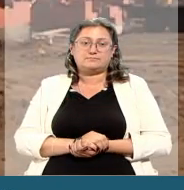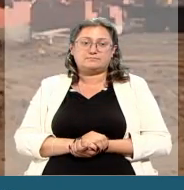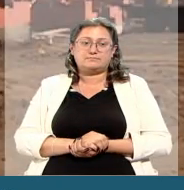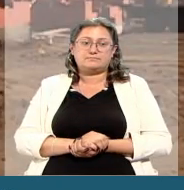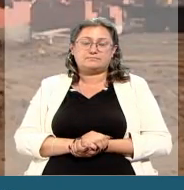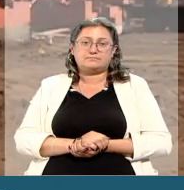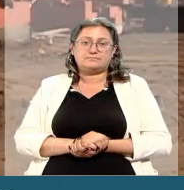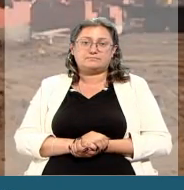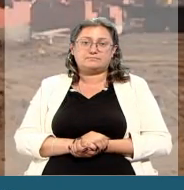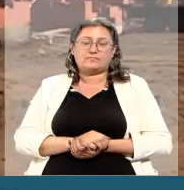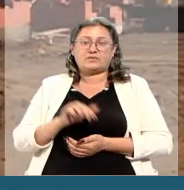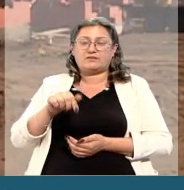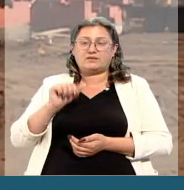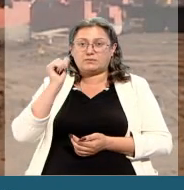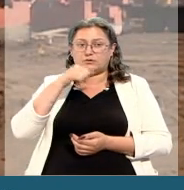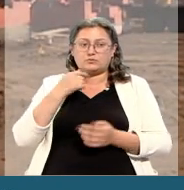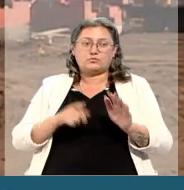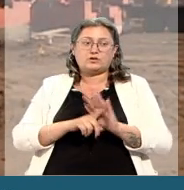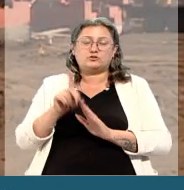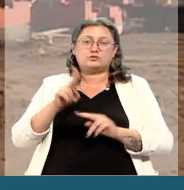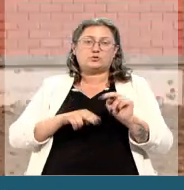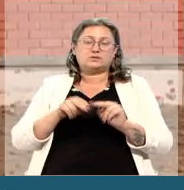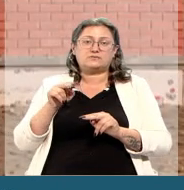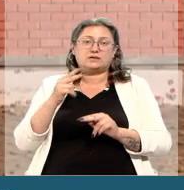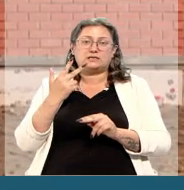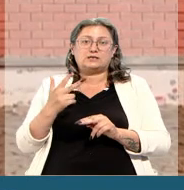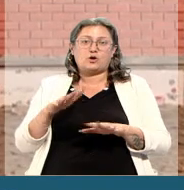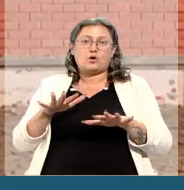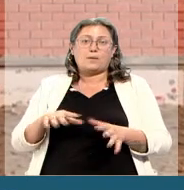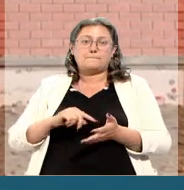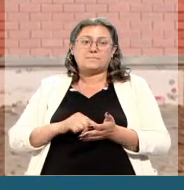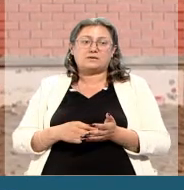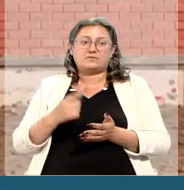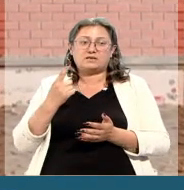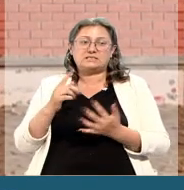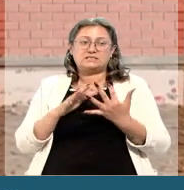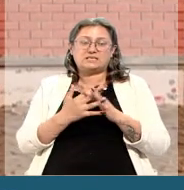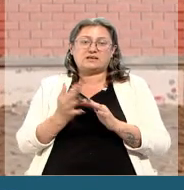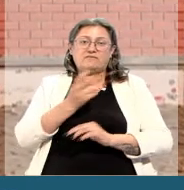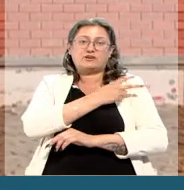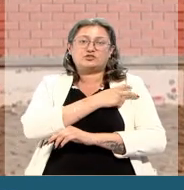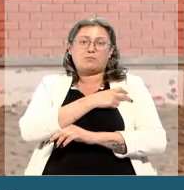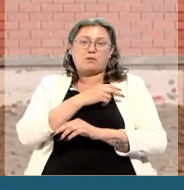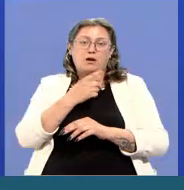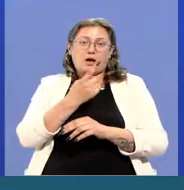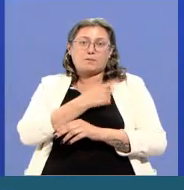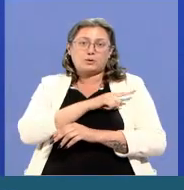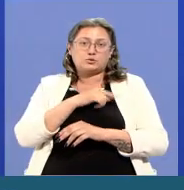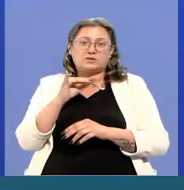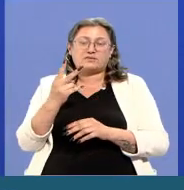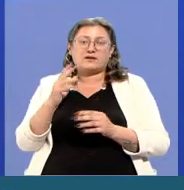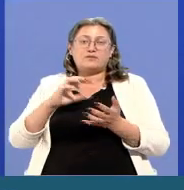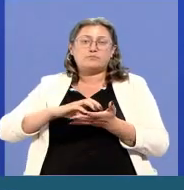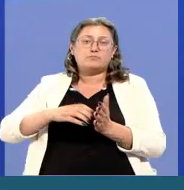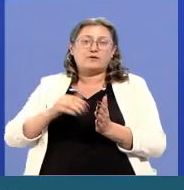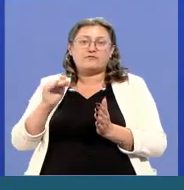453,6 миллион теңге болатын Қарабатыр жалпы білім беретін мектебінің жөндеу жұмысы 65% аяқталды. Өткен